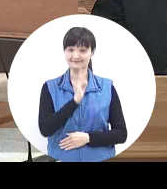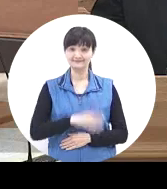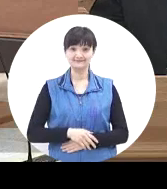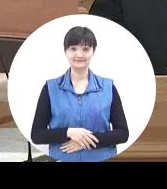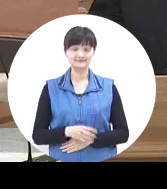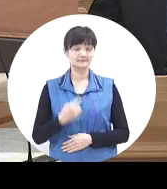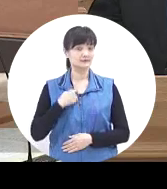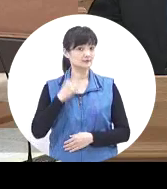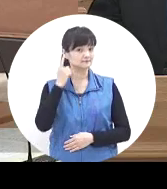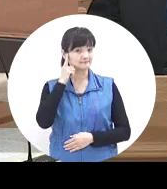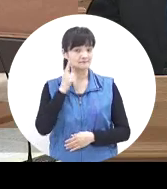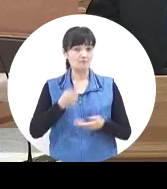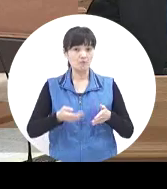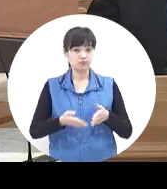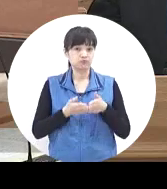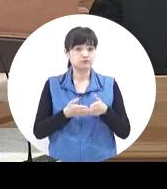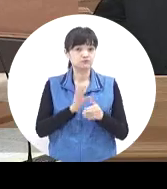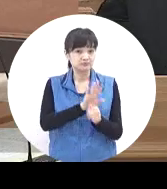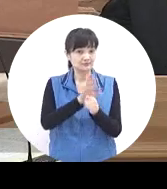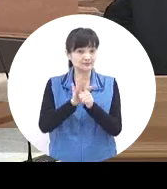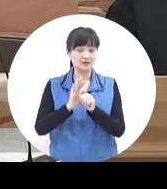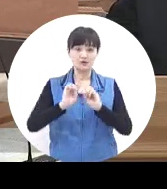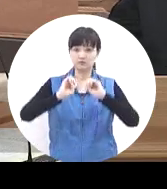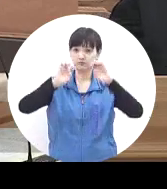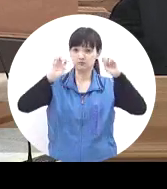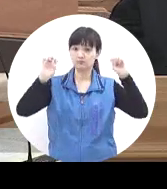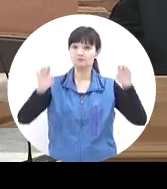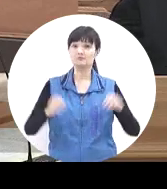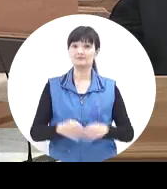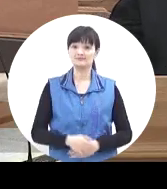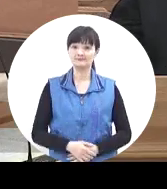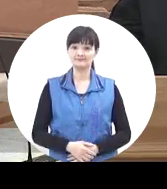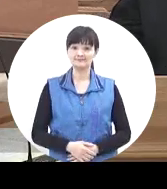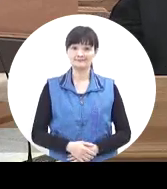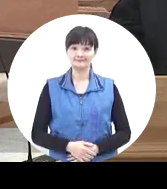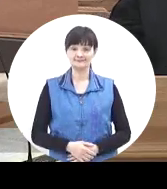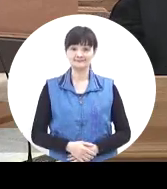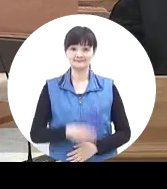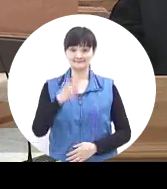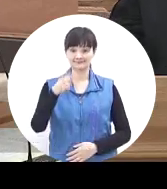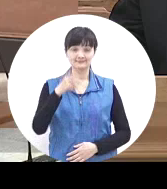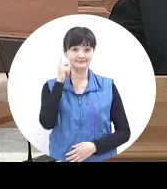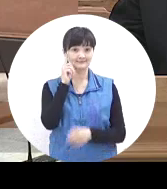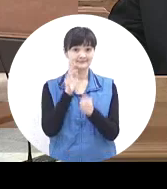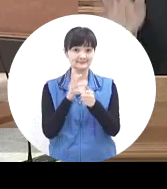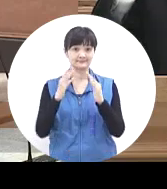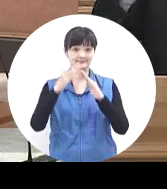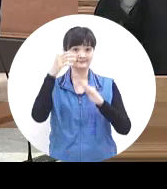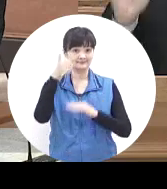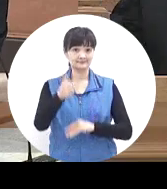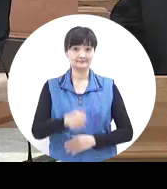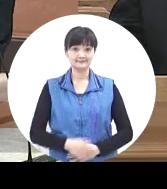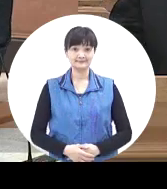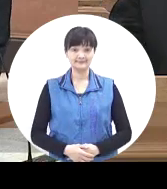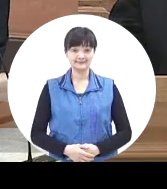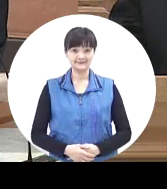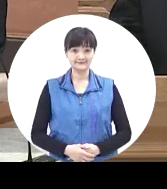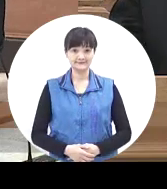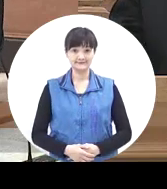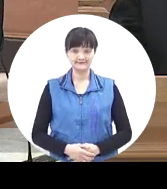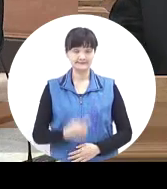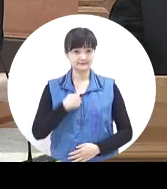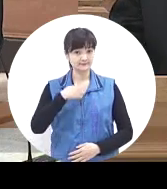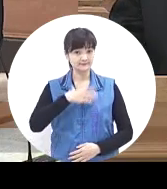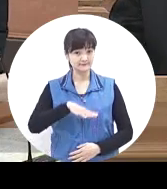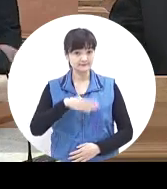们全市的这样一个观光的一个活动哦。好，那另外我要再请教市长一个问题啊。这个我知道说